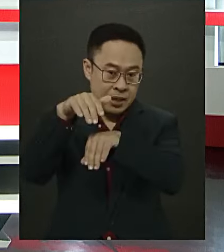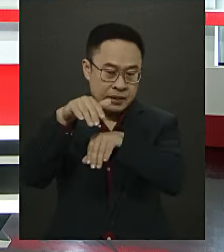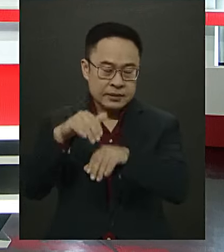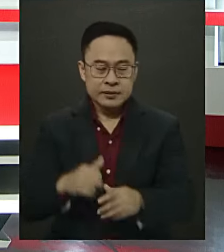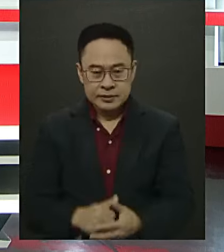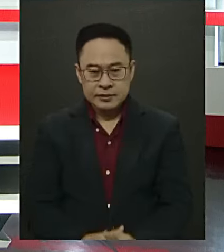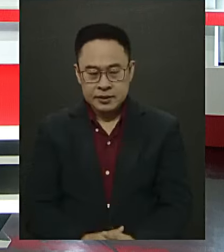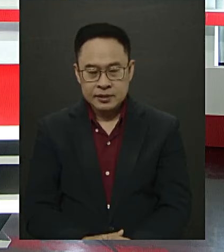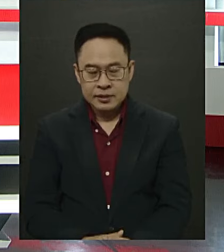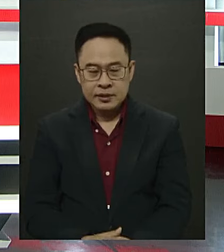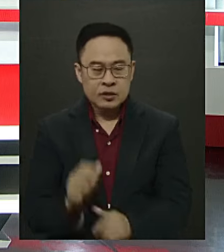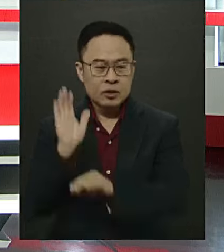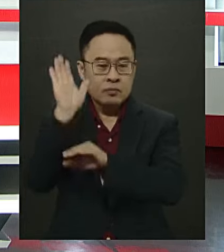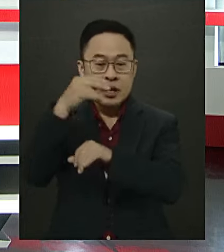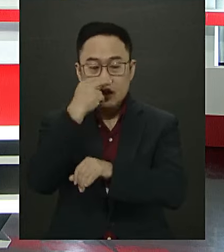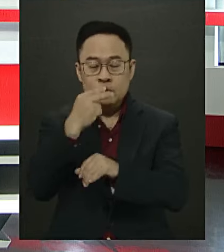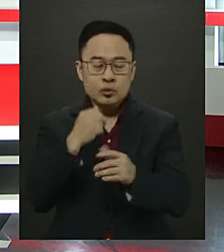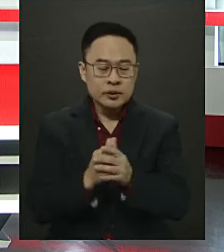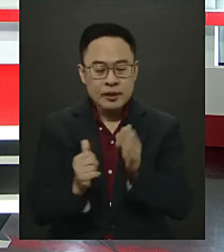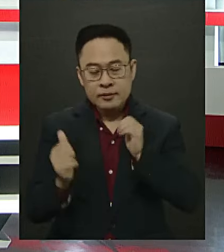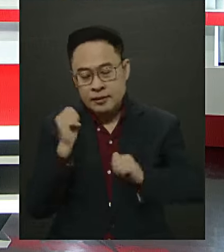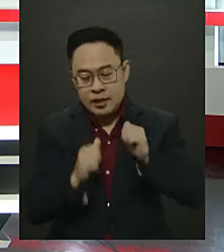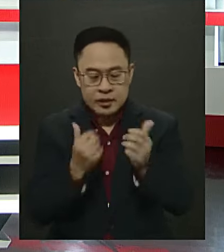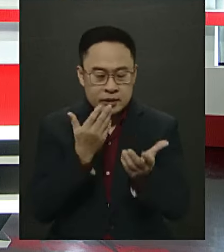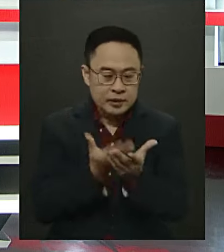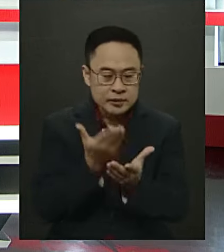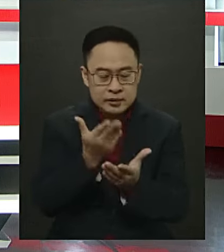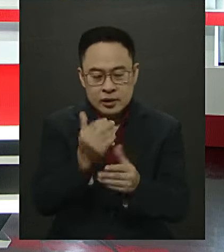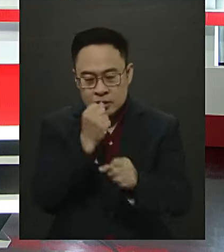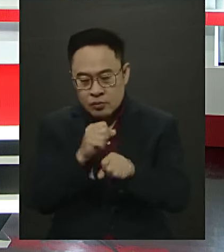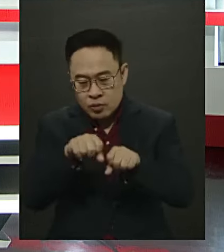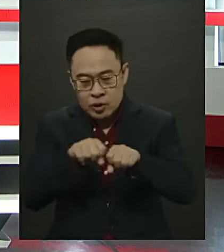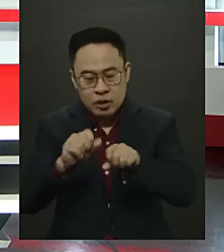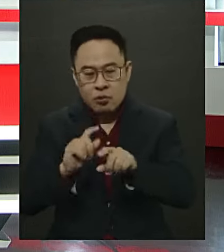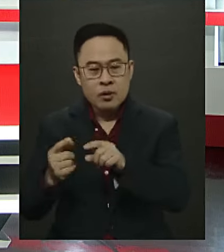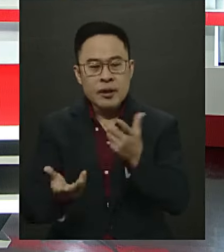ากมีมุมให้แฟนๆได้ไปคอสตอมเสื้อทำรองเท้าอะไรกันร่วมส